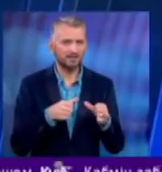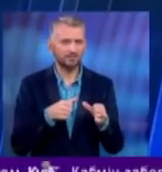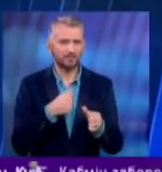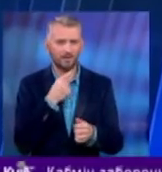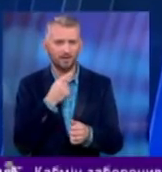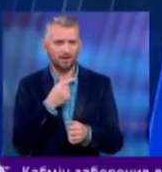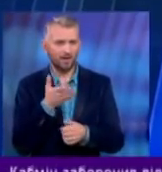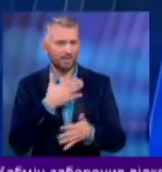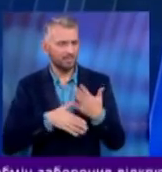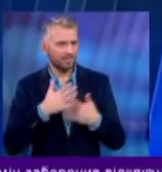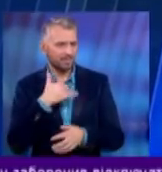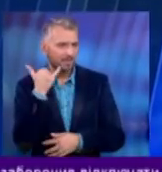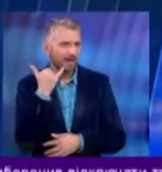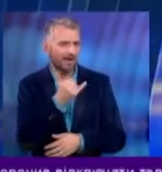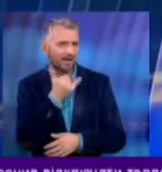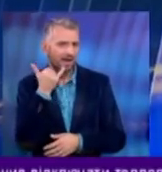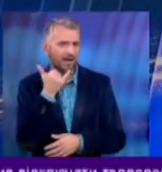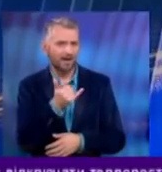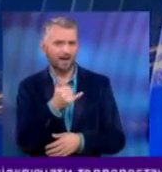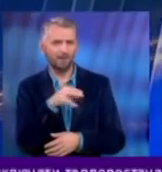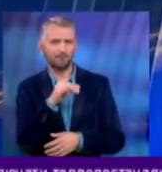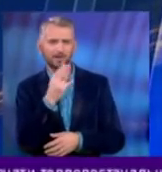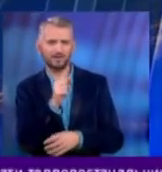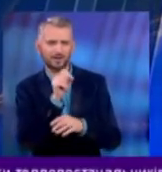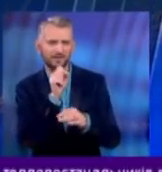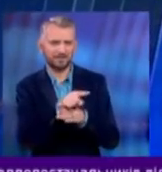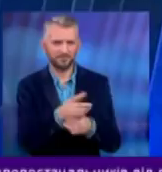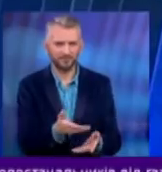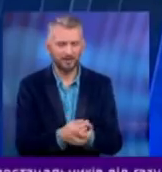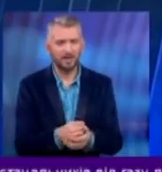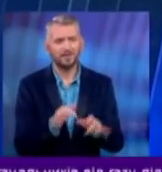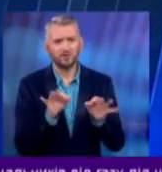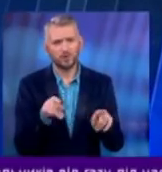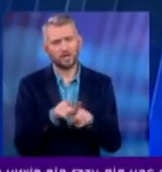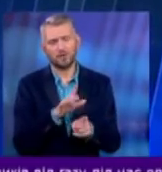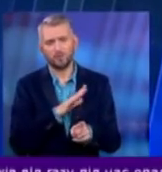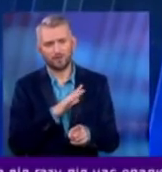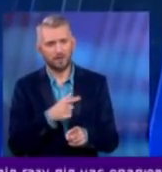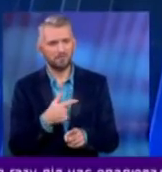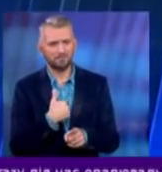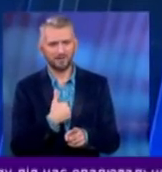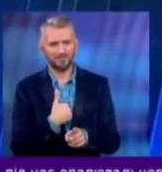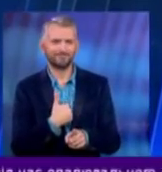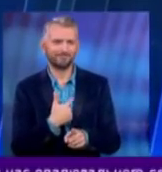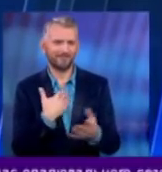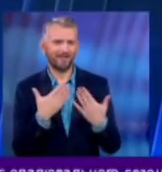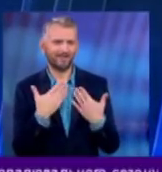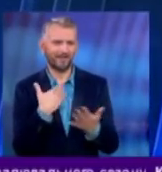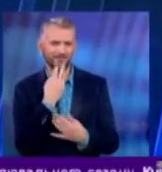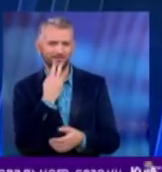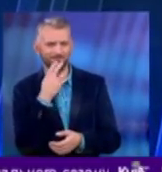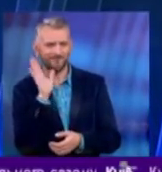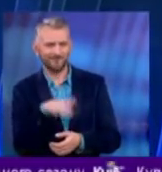люблять потелефонувати, щось там піцу замовити або ще щось таке. Звичайно, таке буває, але ми до цього досить іронічно ставимося, від цього